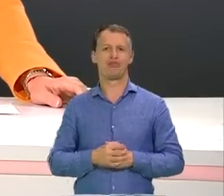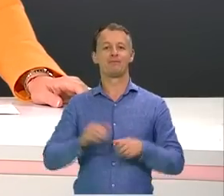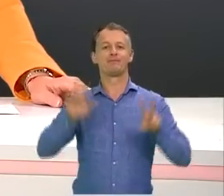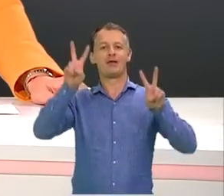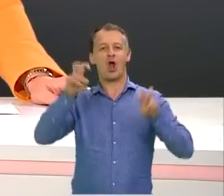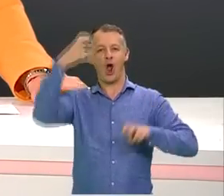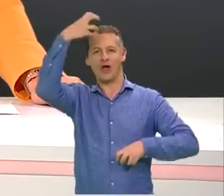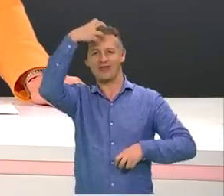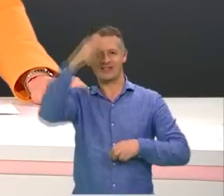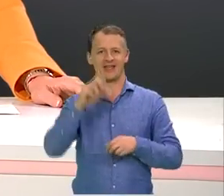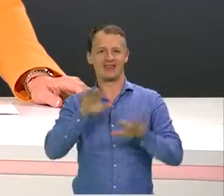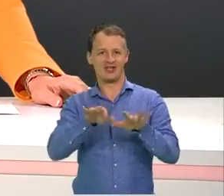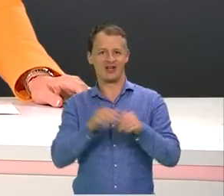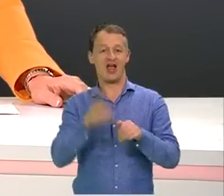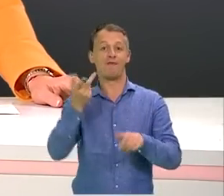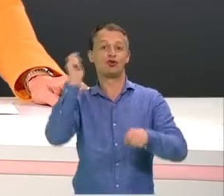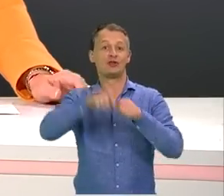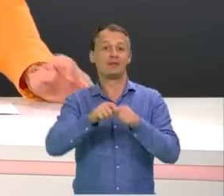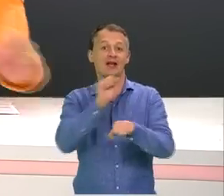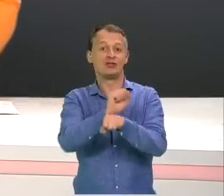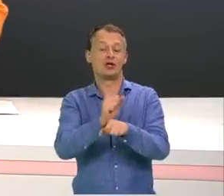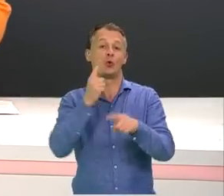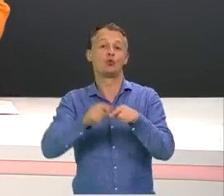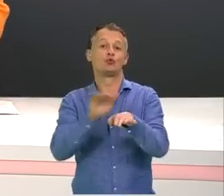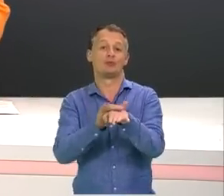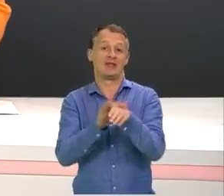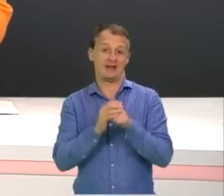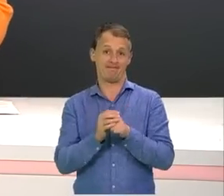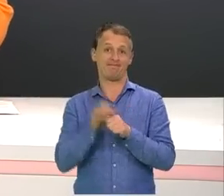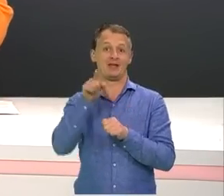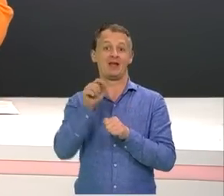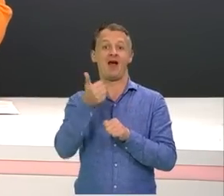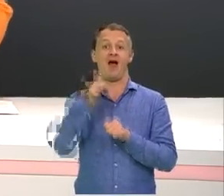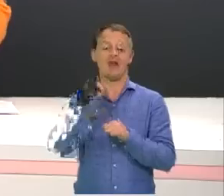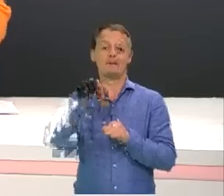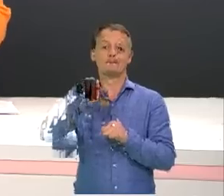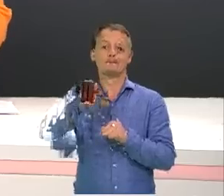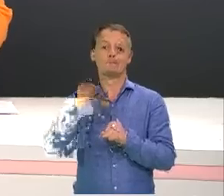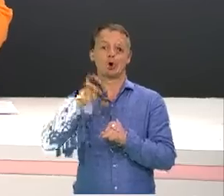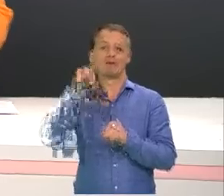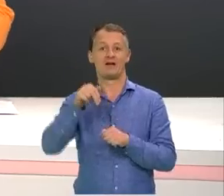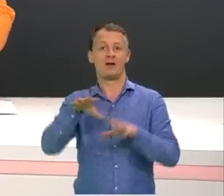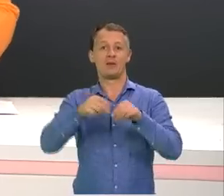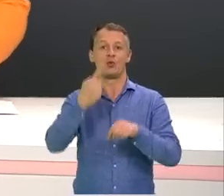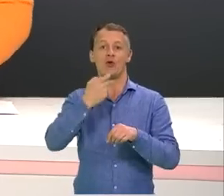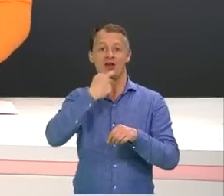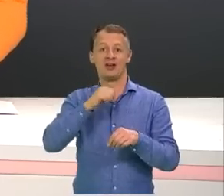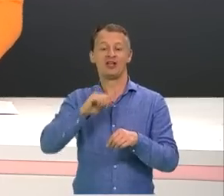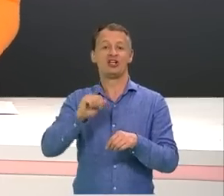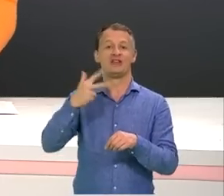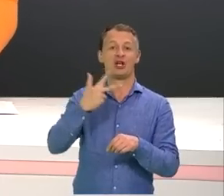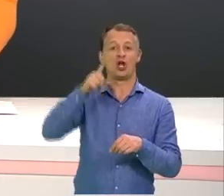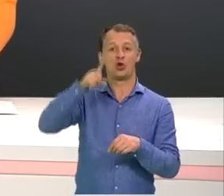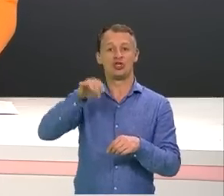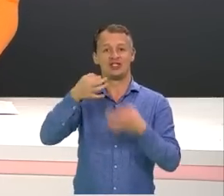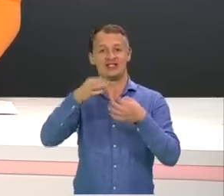Contesa digitală a fost condamnată la închisoare, dar cu suspendare. Vlorița și vedeta TV, Ana Morodan, a primit un an, 3 luni și 10